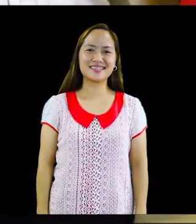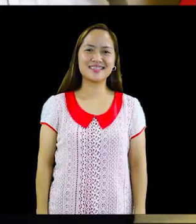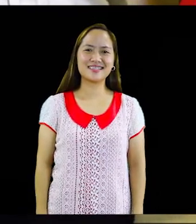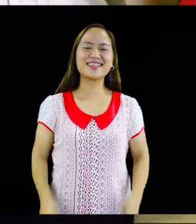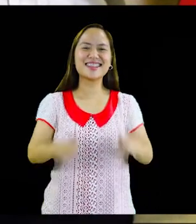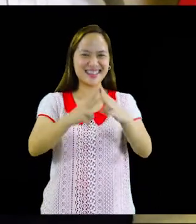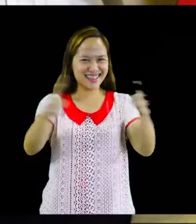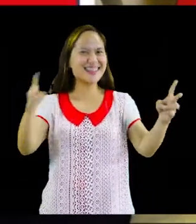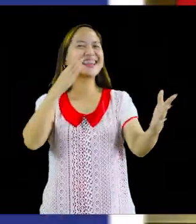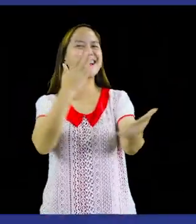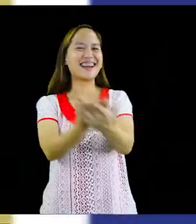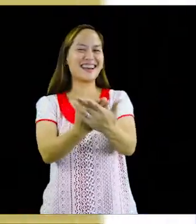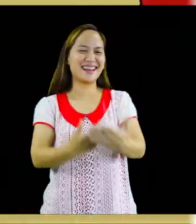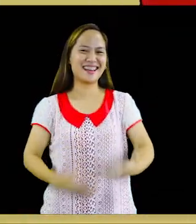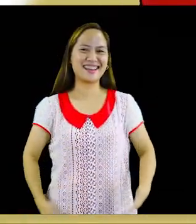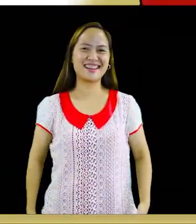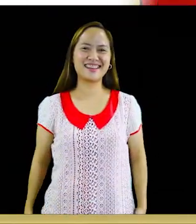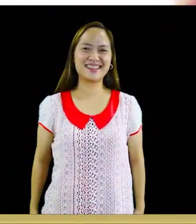Very good!